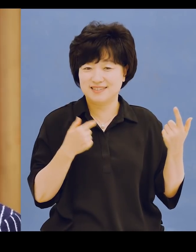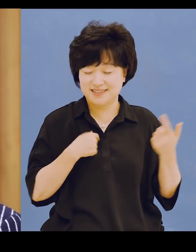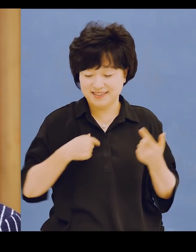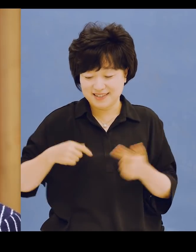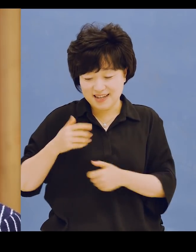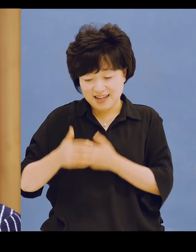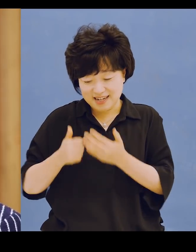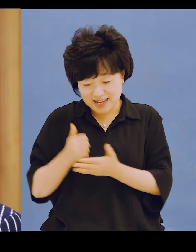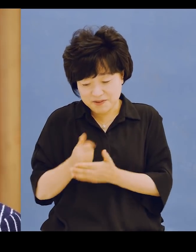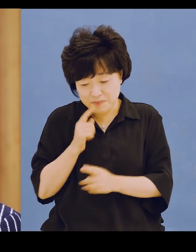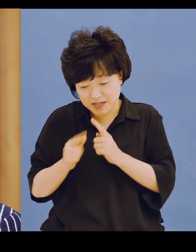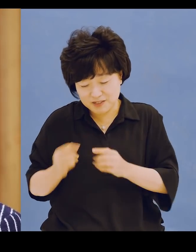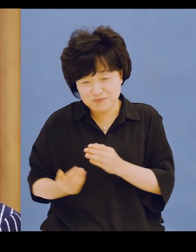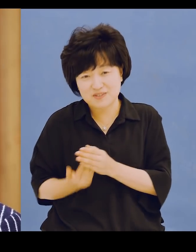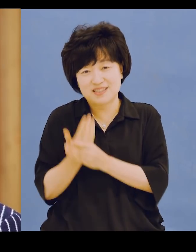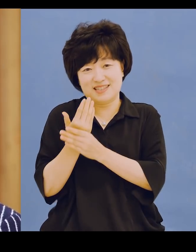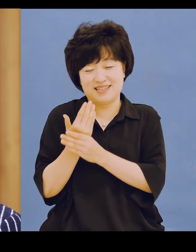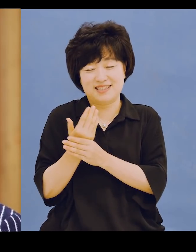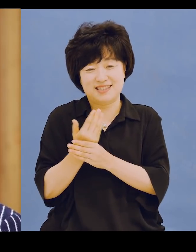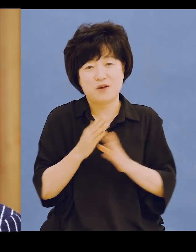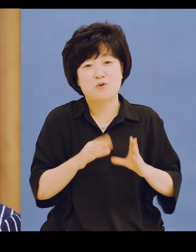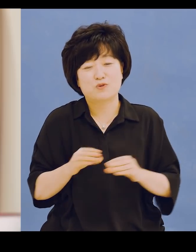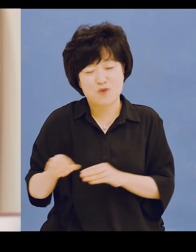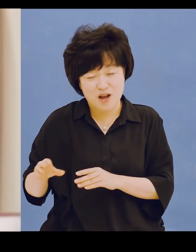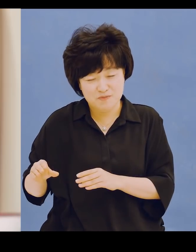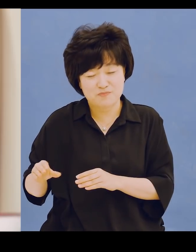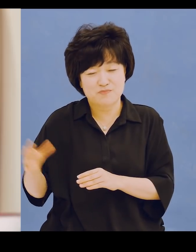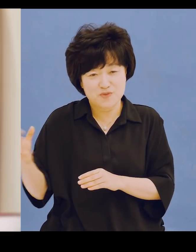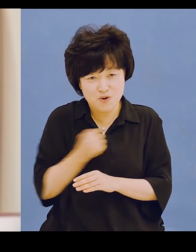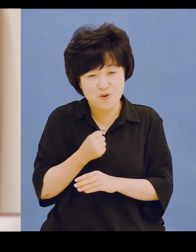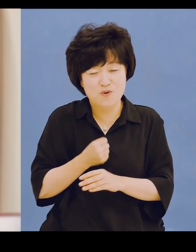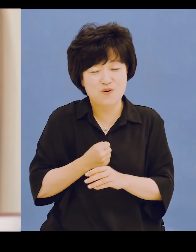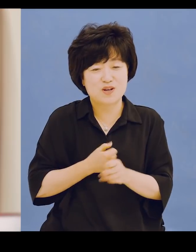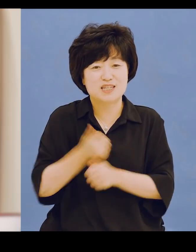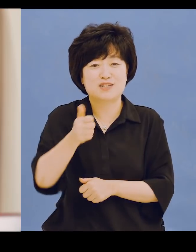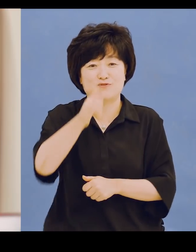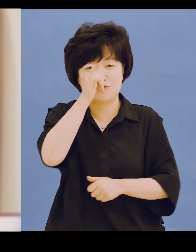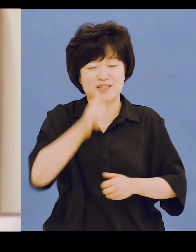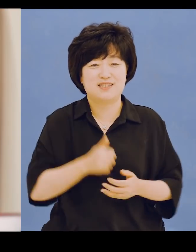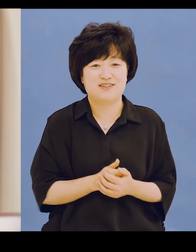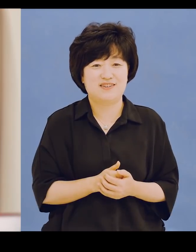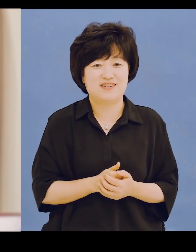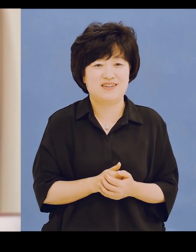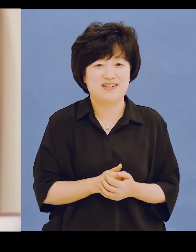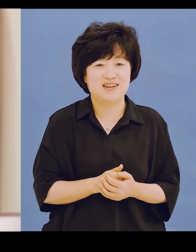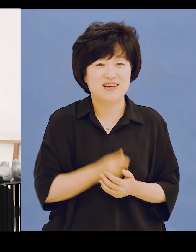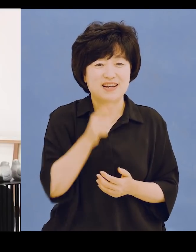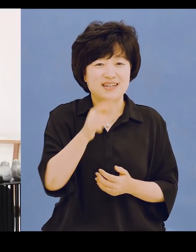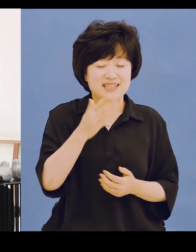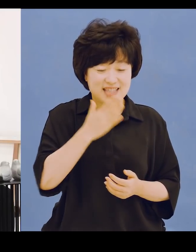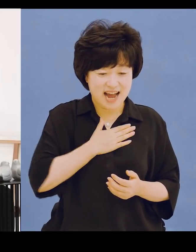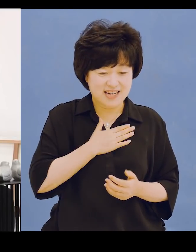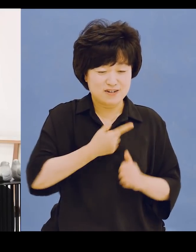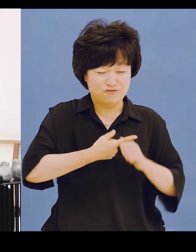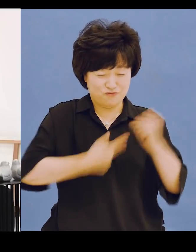그게 누가복음에 내가 부인되어진 삶이에요. 그 부인되어지는 유일한 열쇠가 해결하는 겁니다.